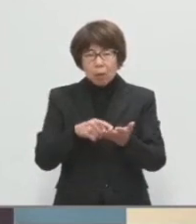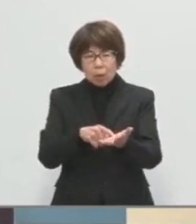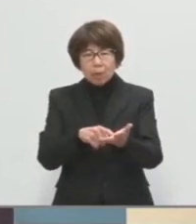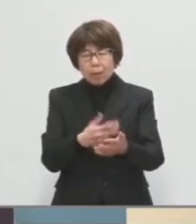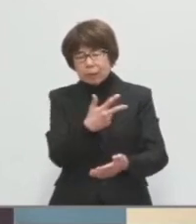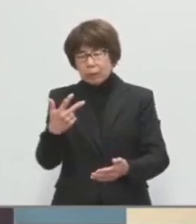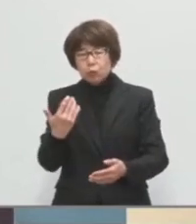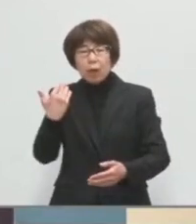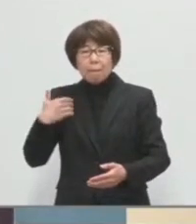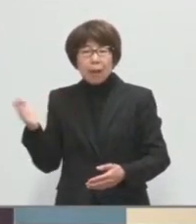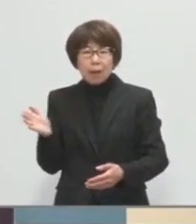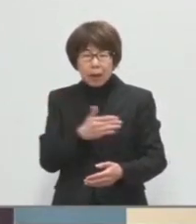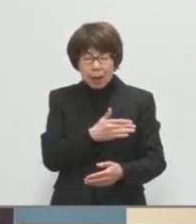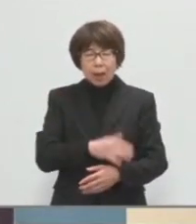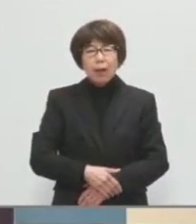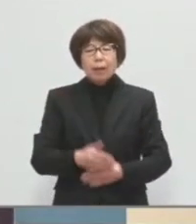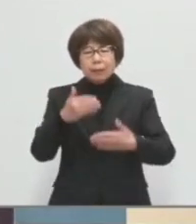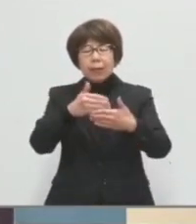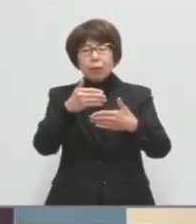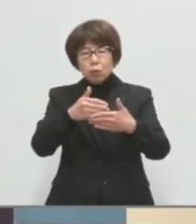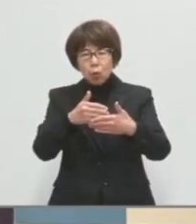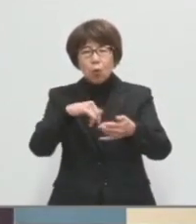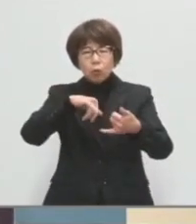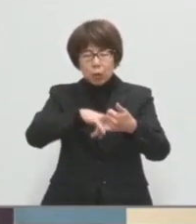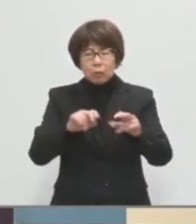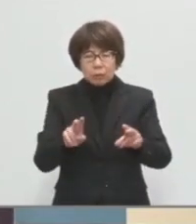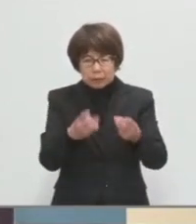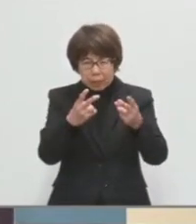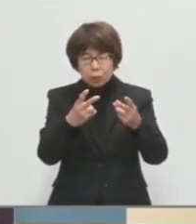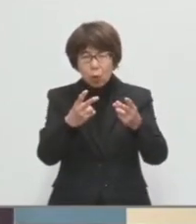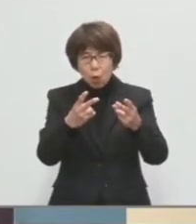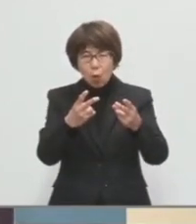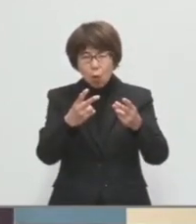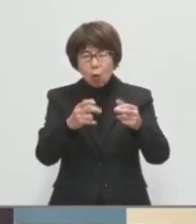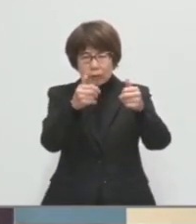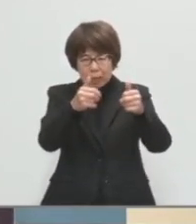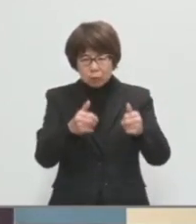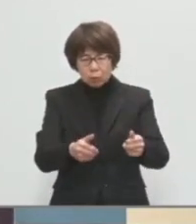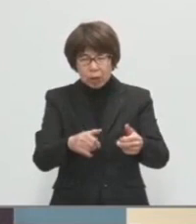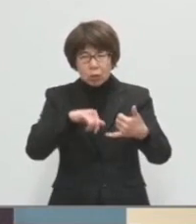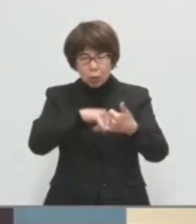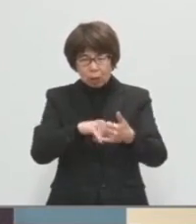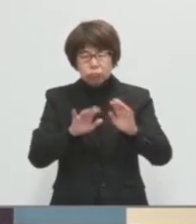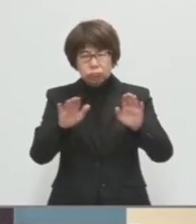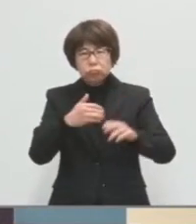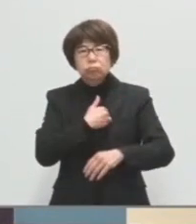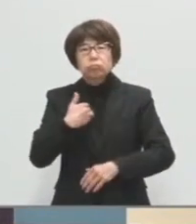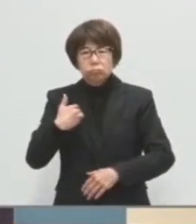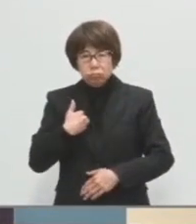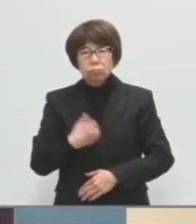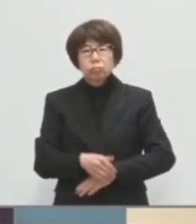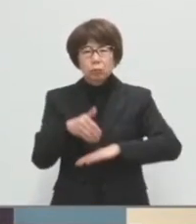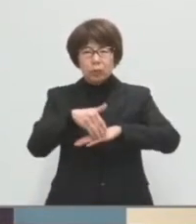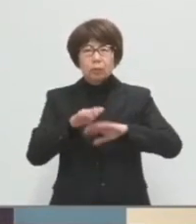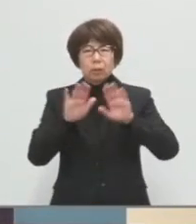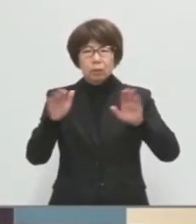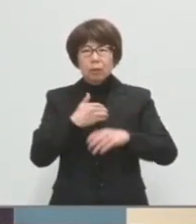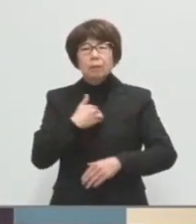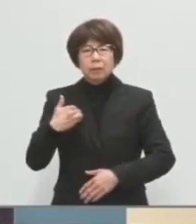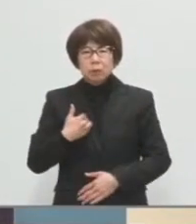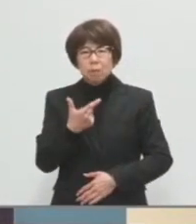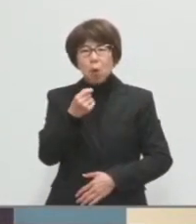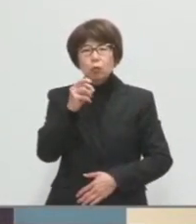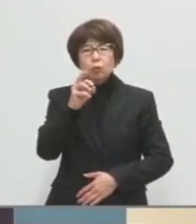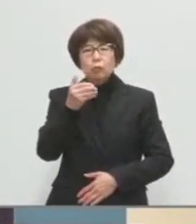から県の接収約専用ウェブサイトで会予約を受け付けており受け付けますもくせい会館